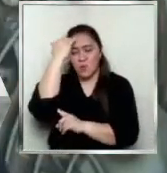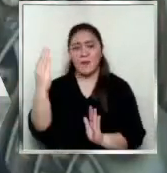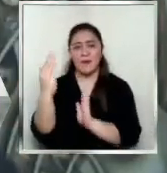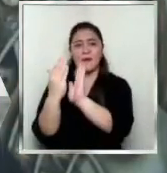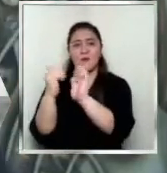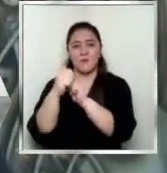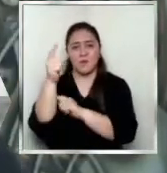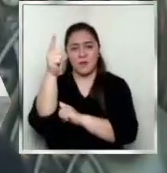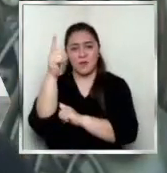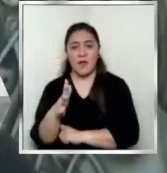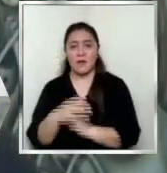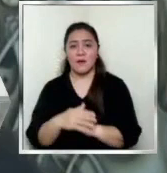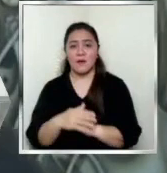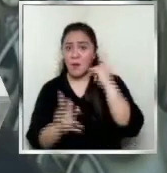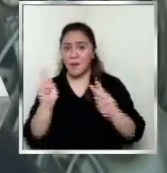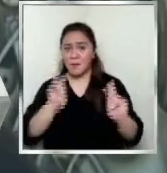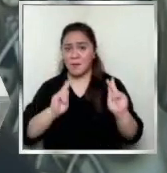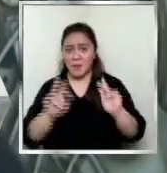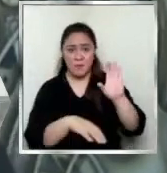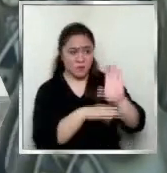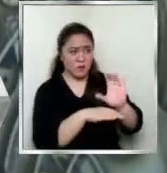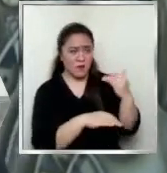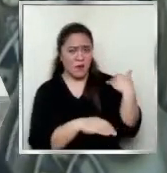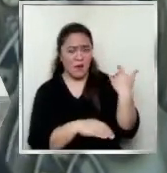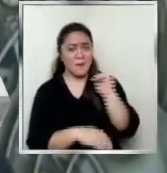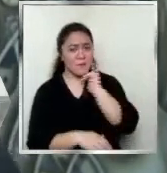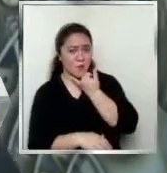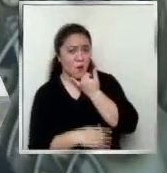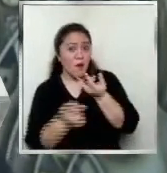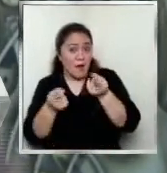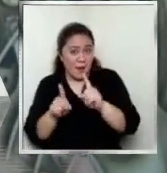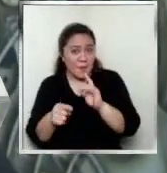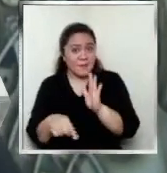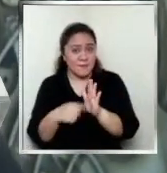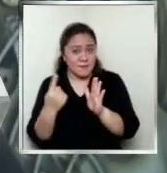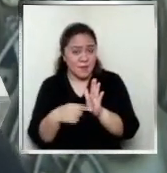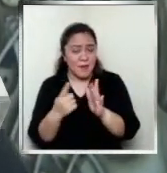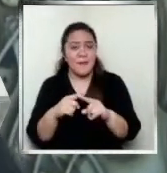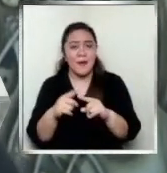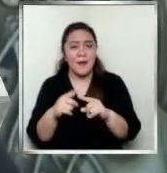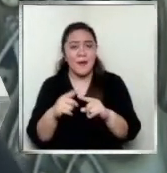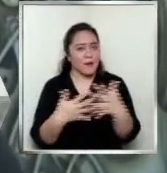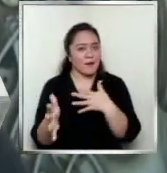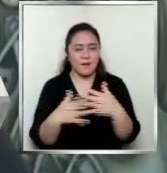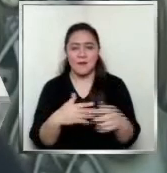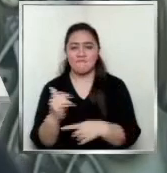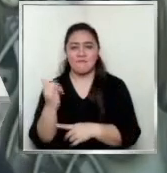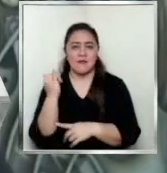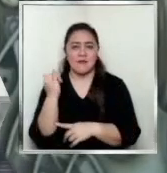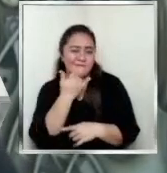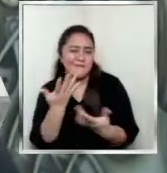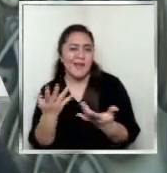do make mistakes. Our church is an imperfect church. But regardless of its imperfections, it is still